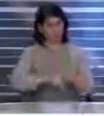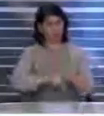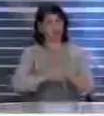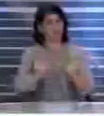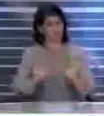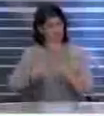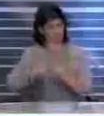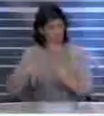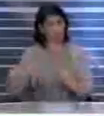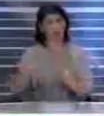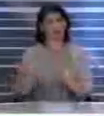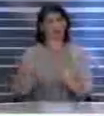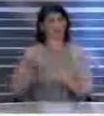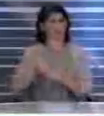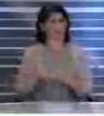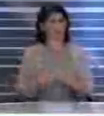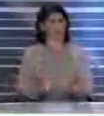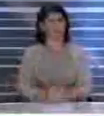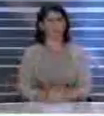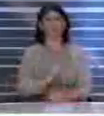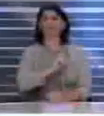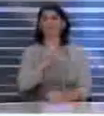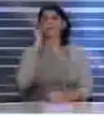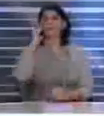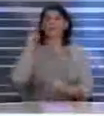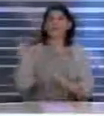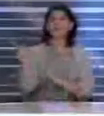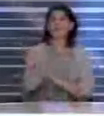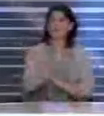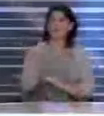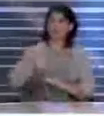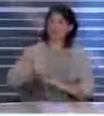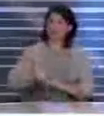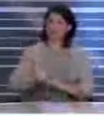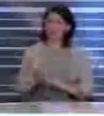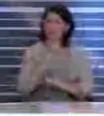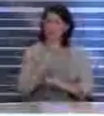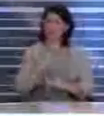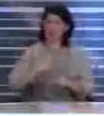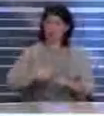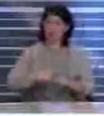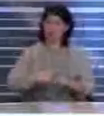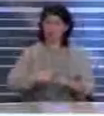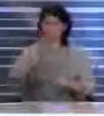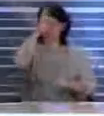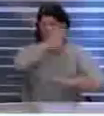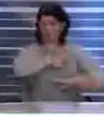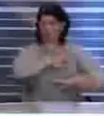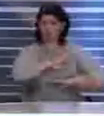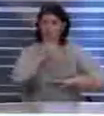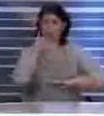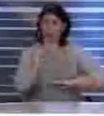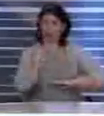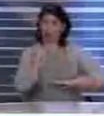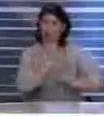Κύπρου. Μην ξεχνάμε ότι σήμερα και τους δύο Έλληνες στρατιωτικούς οι οποίοι παραμένουν φυλακισμένοι στην